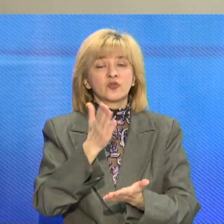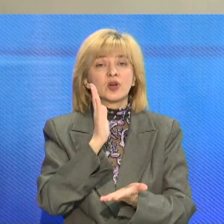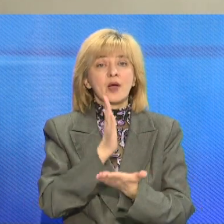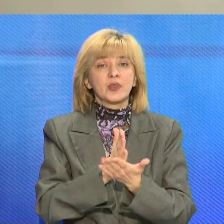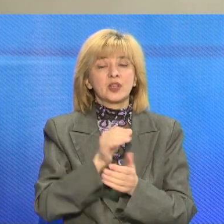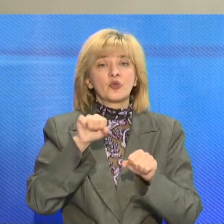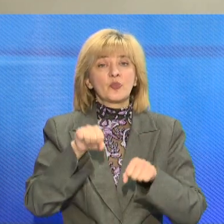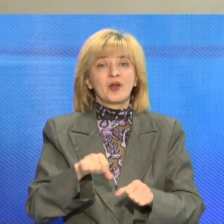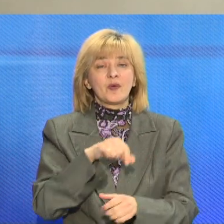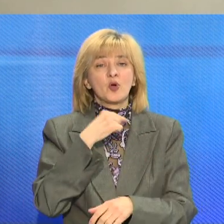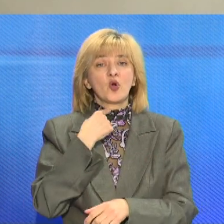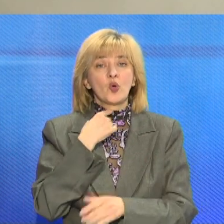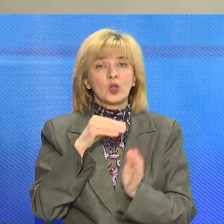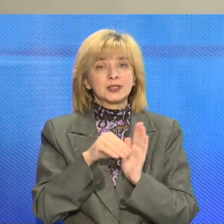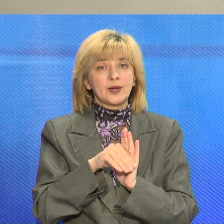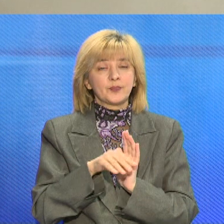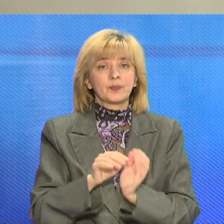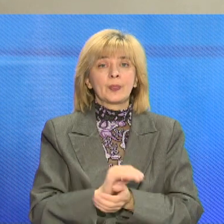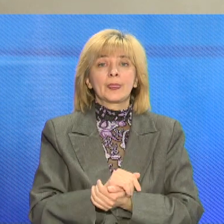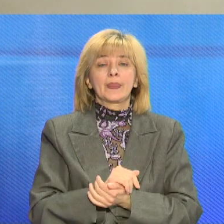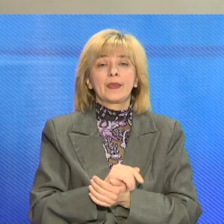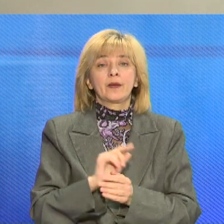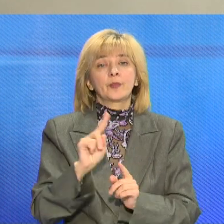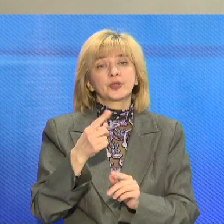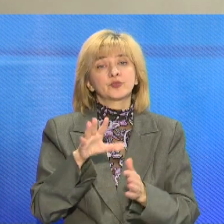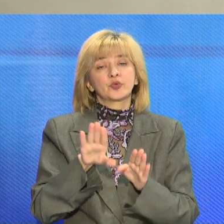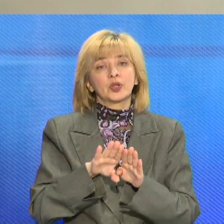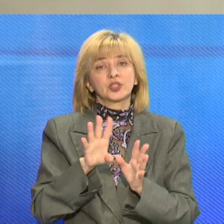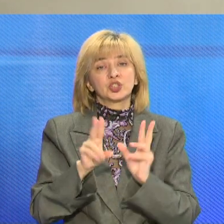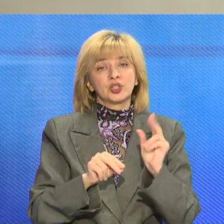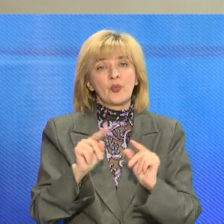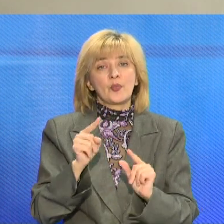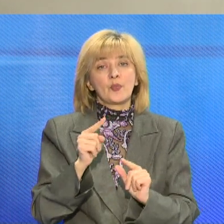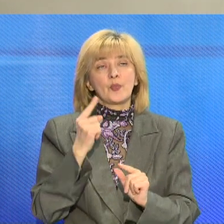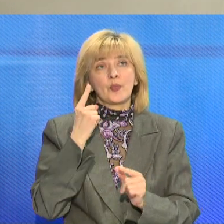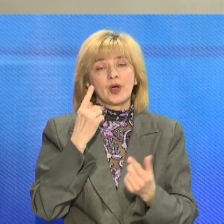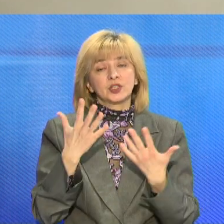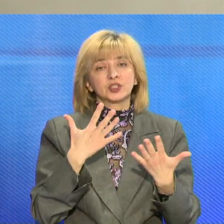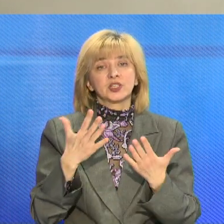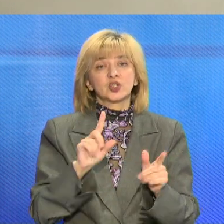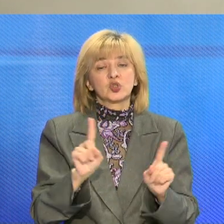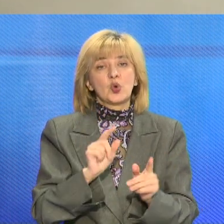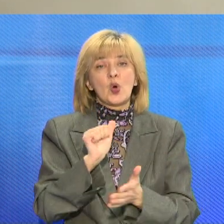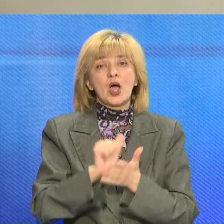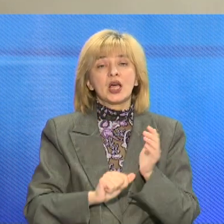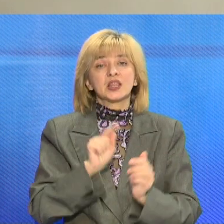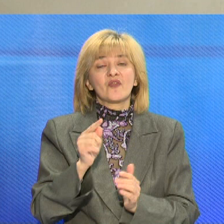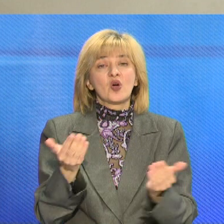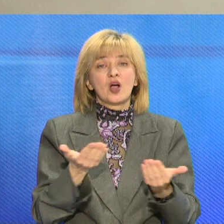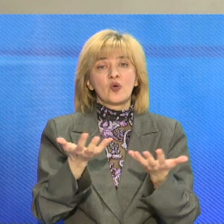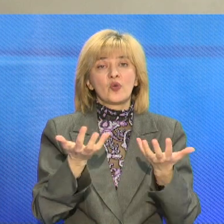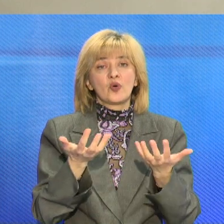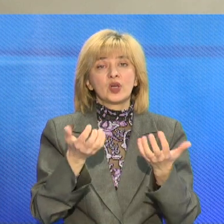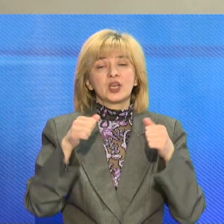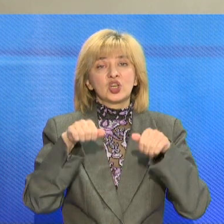голоса. Почему я так считаю? Мне кажется, что от того, какое решение мы